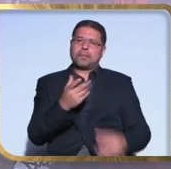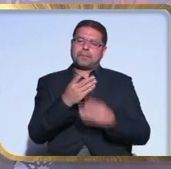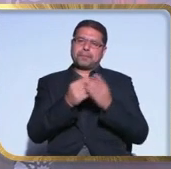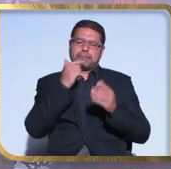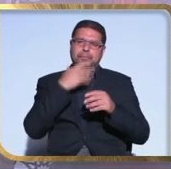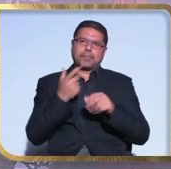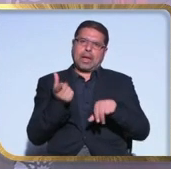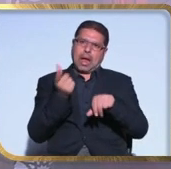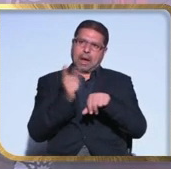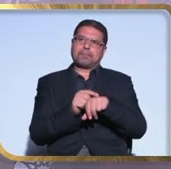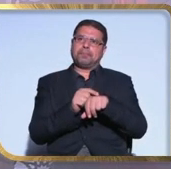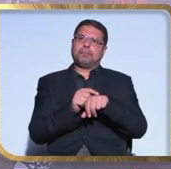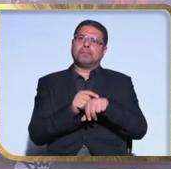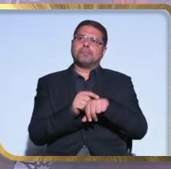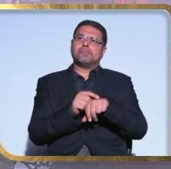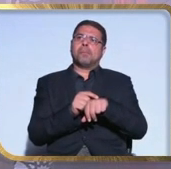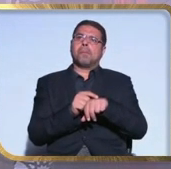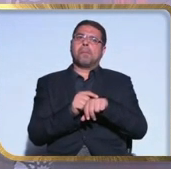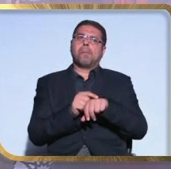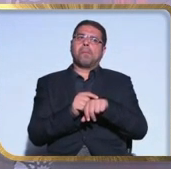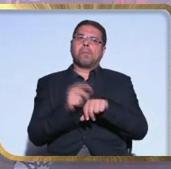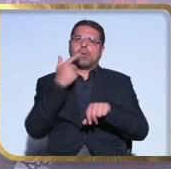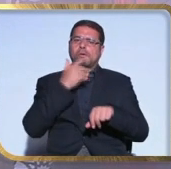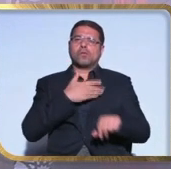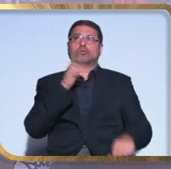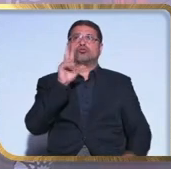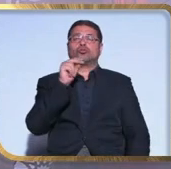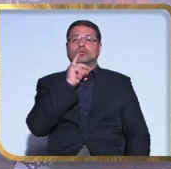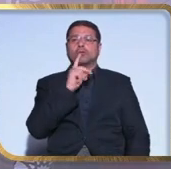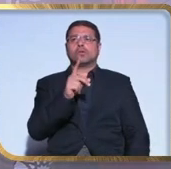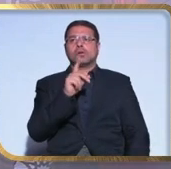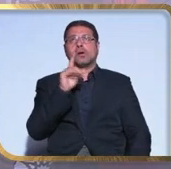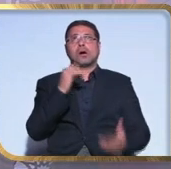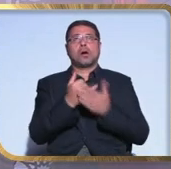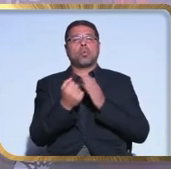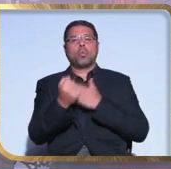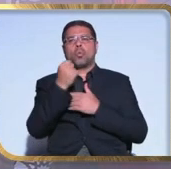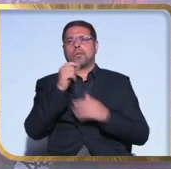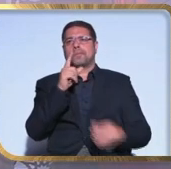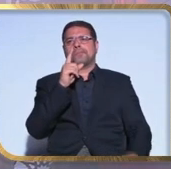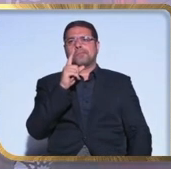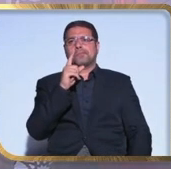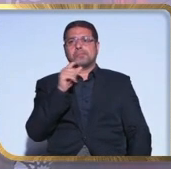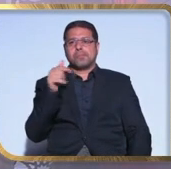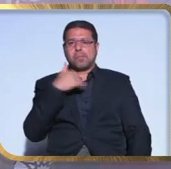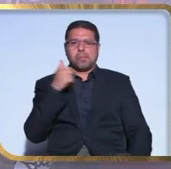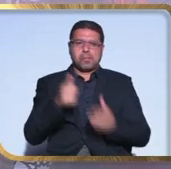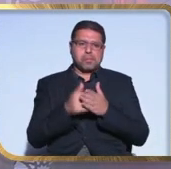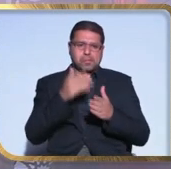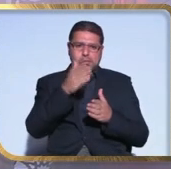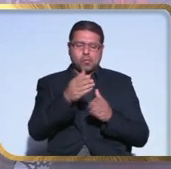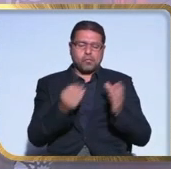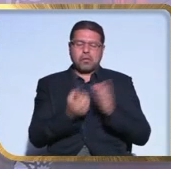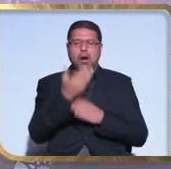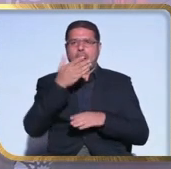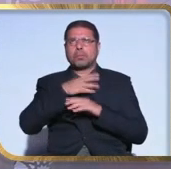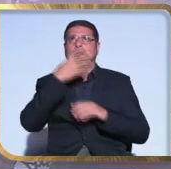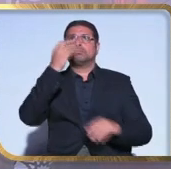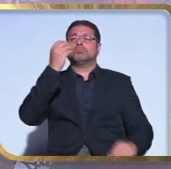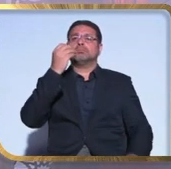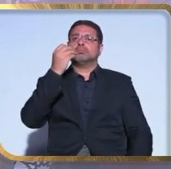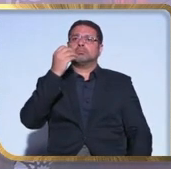ها ا 20 سنه لا حول ولا قوه الا بالله يعني كانت بتزورهم وتوفيت